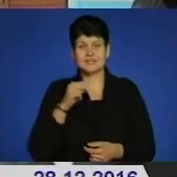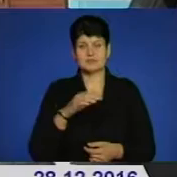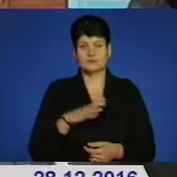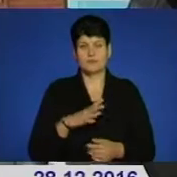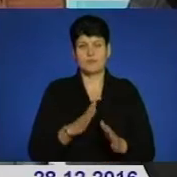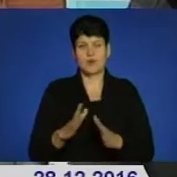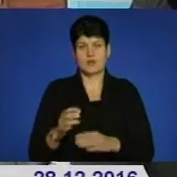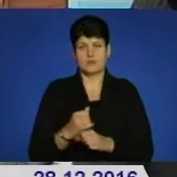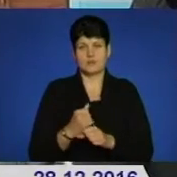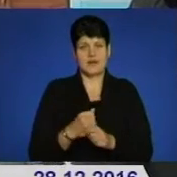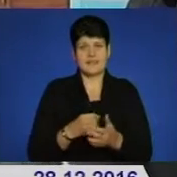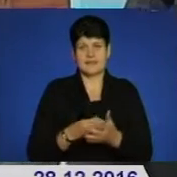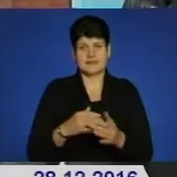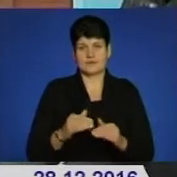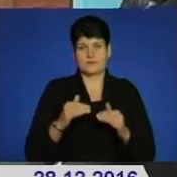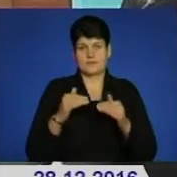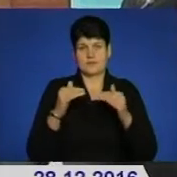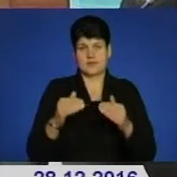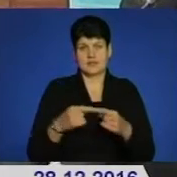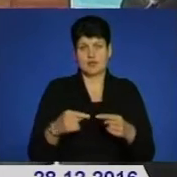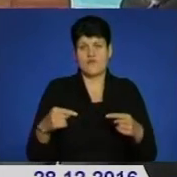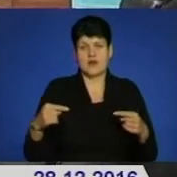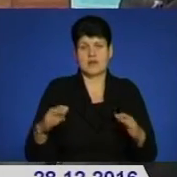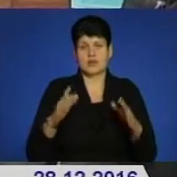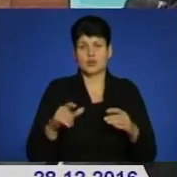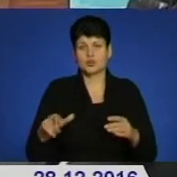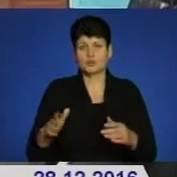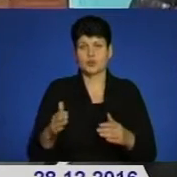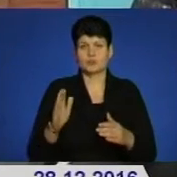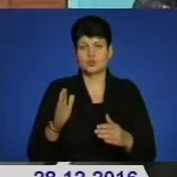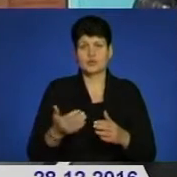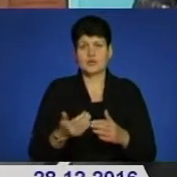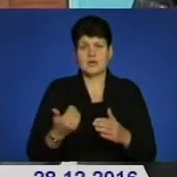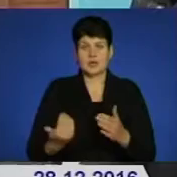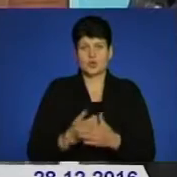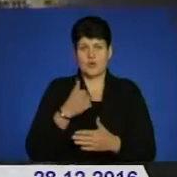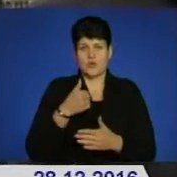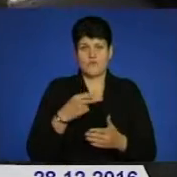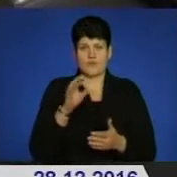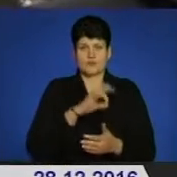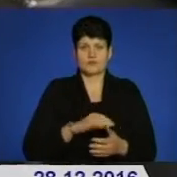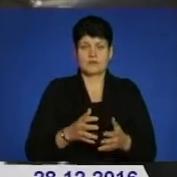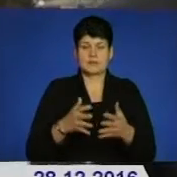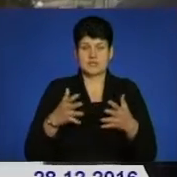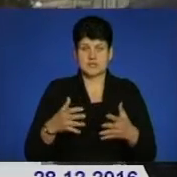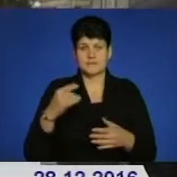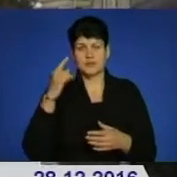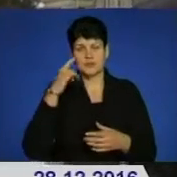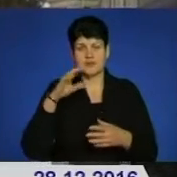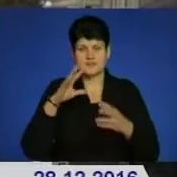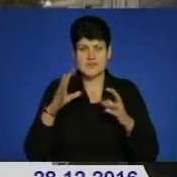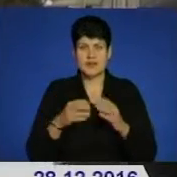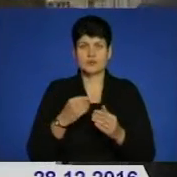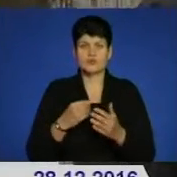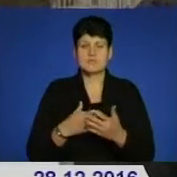навели, ані ціни підносили на такі товари, які люди будуть перед Новим роком використовувати саме більше. Думаю, в загальному ціни